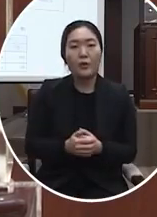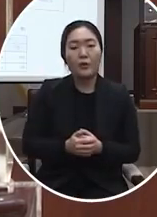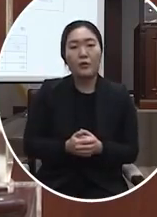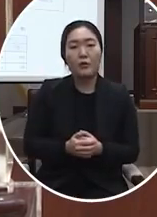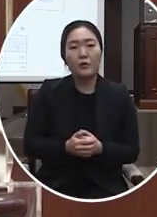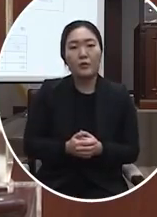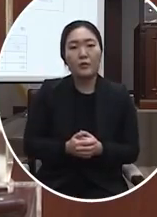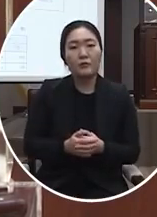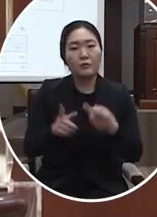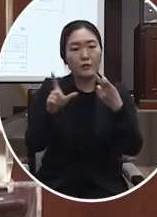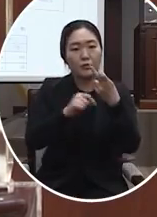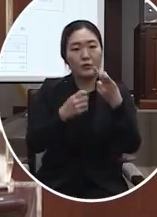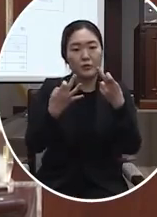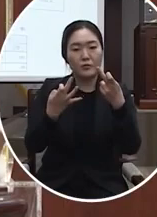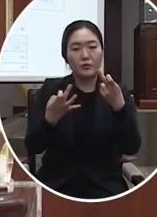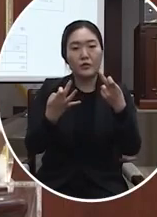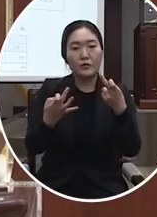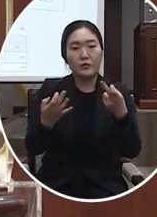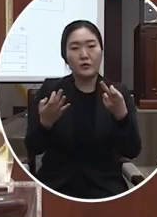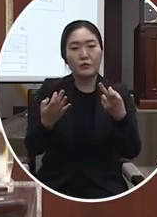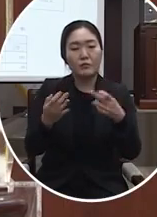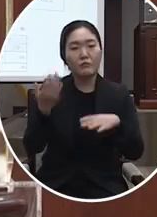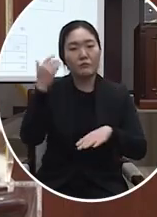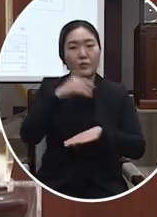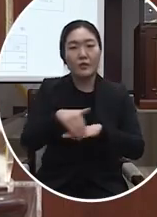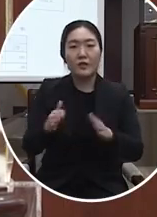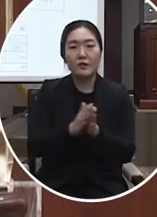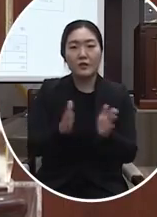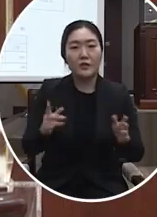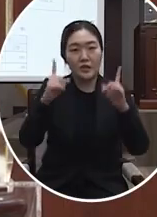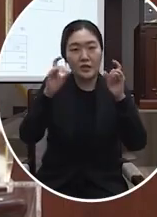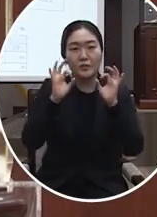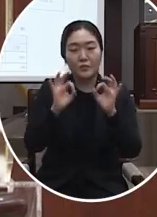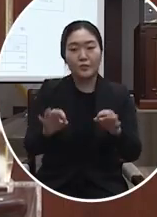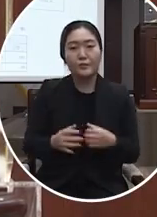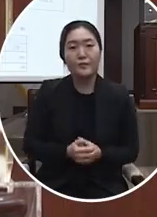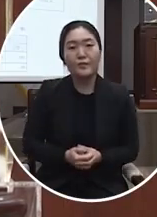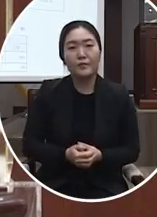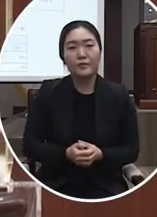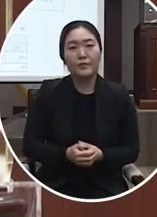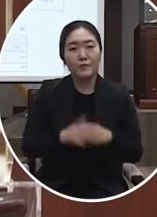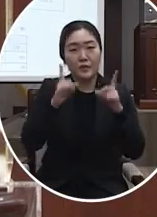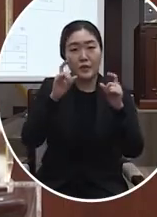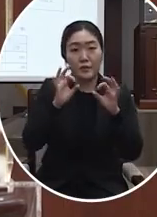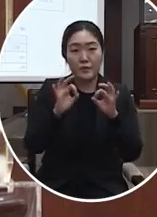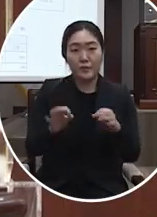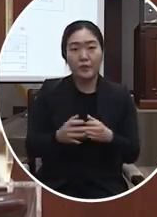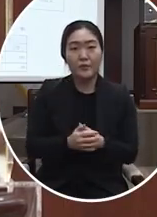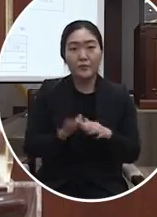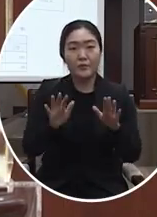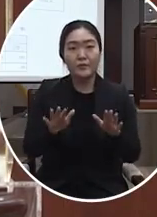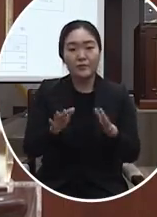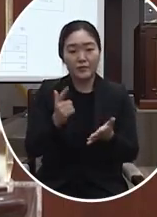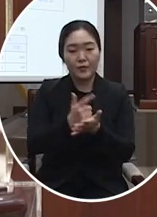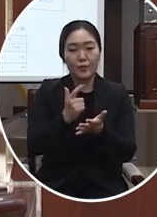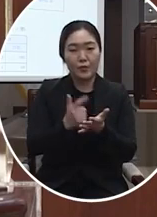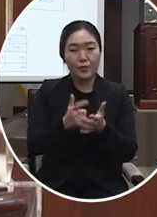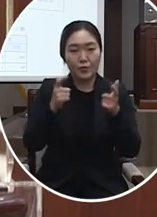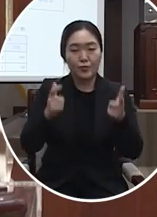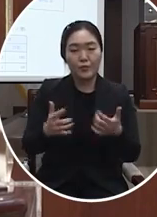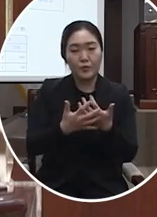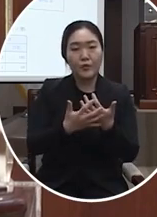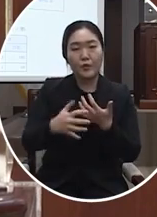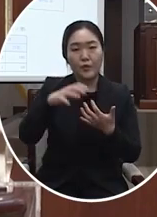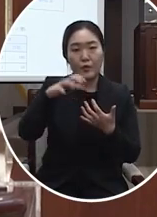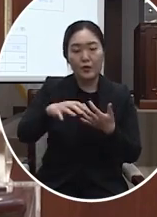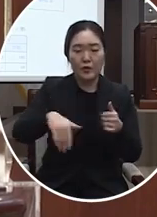10월 24일 준공검사 완료 예정입니다. 사진 한번 보겠습니다. 사진에서 보듯이 현재